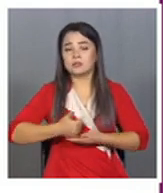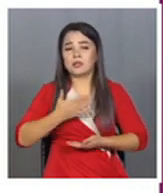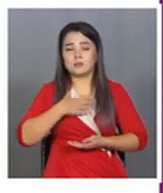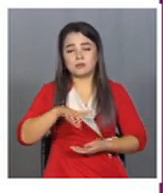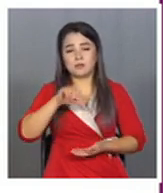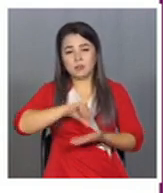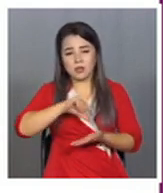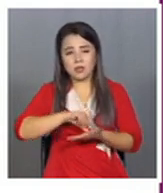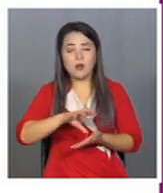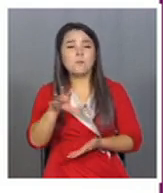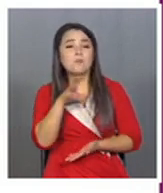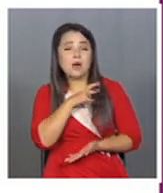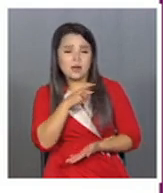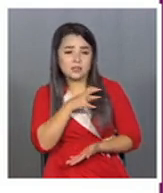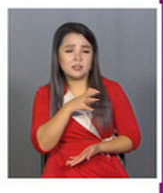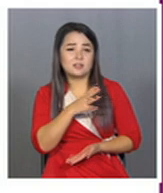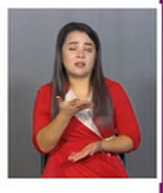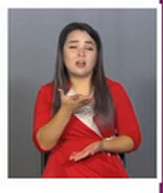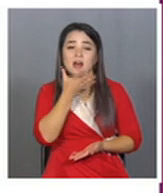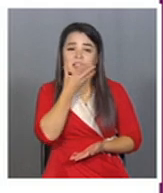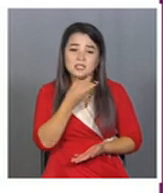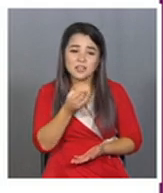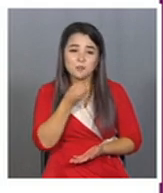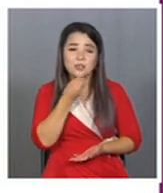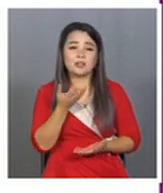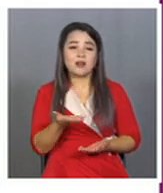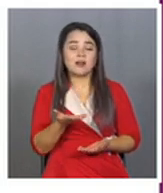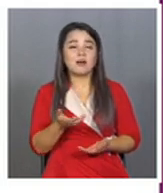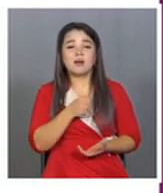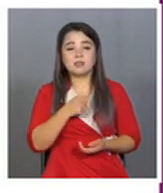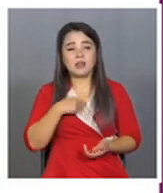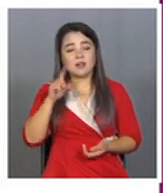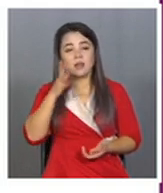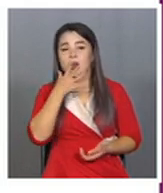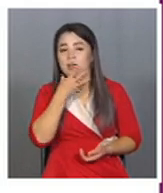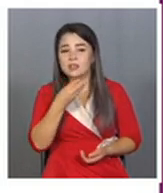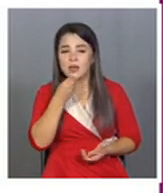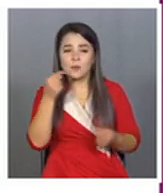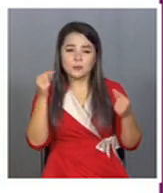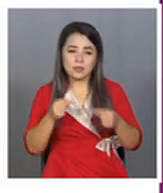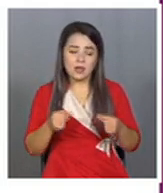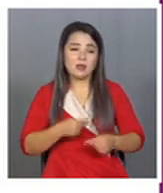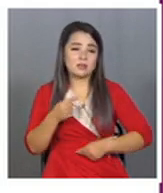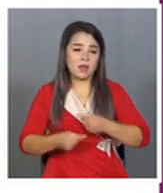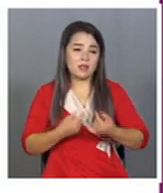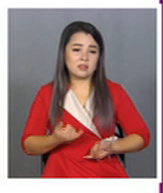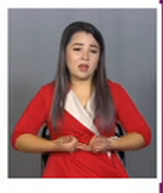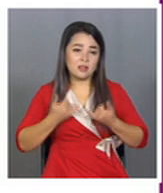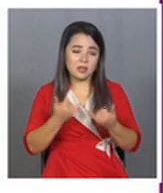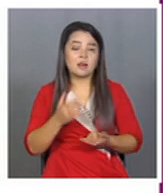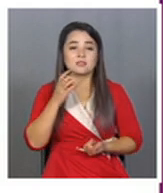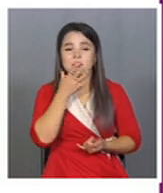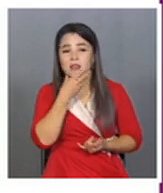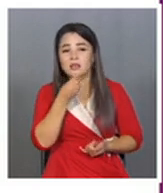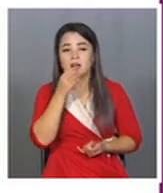тәкаппарлық, байлық, әсемдік, асқан әдемілік, сән салтанат.